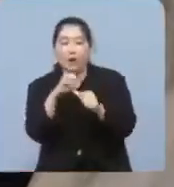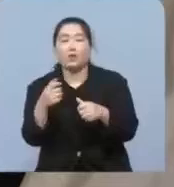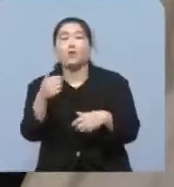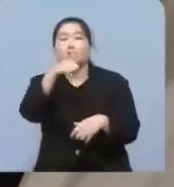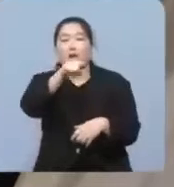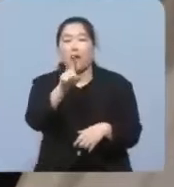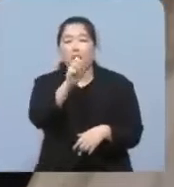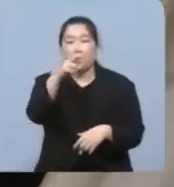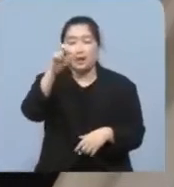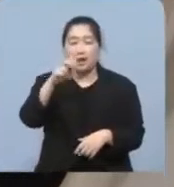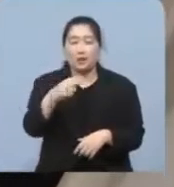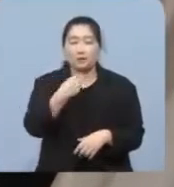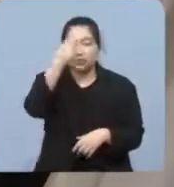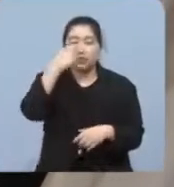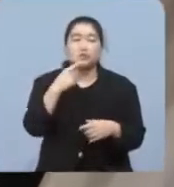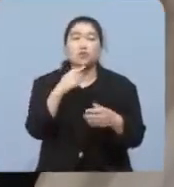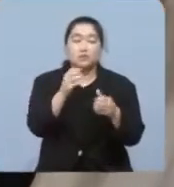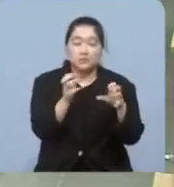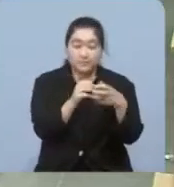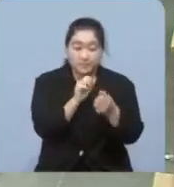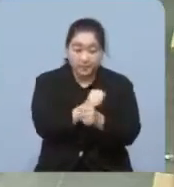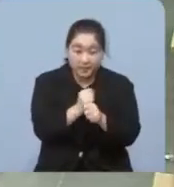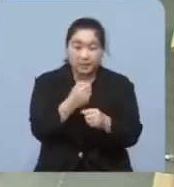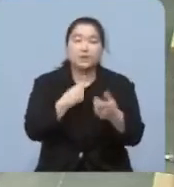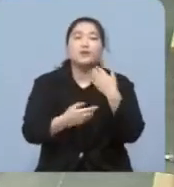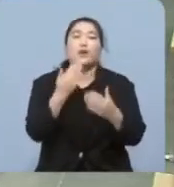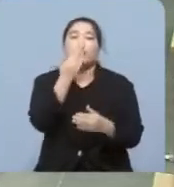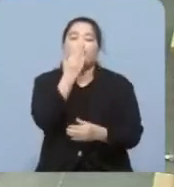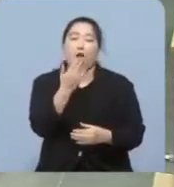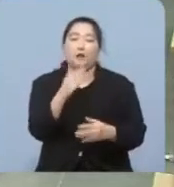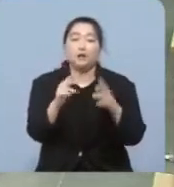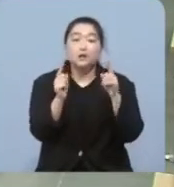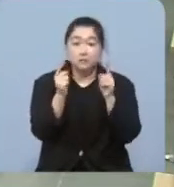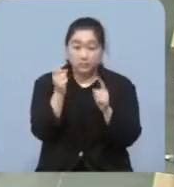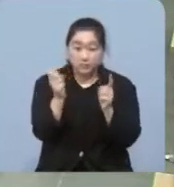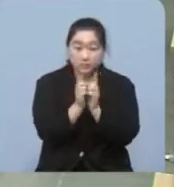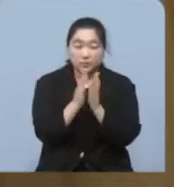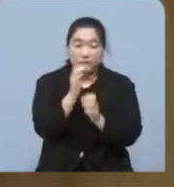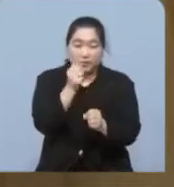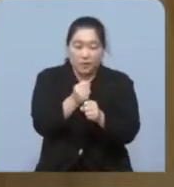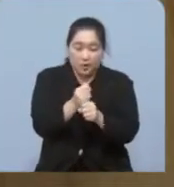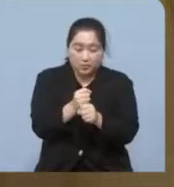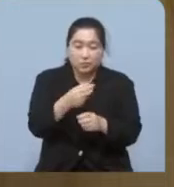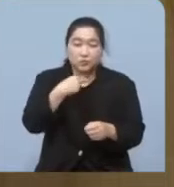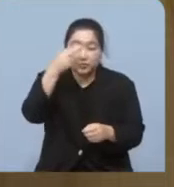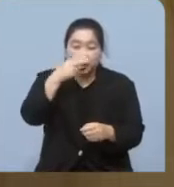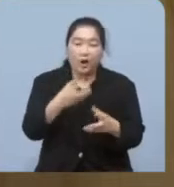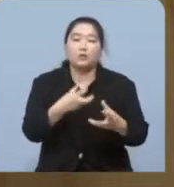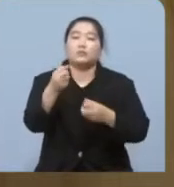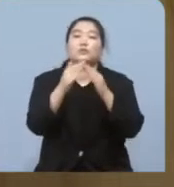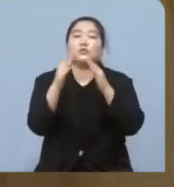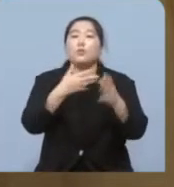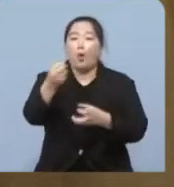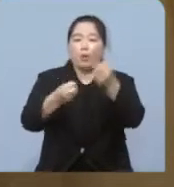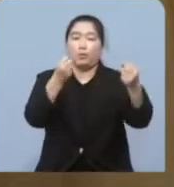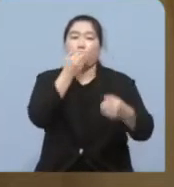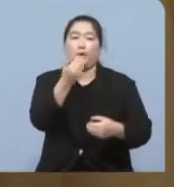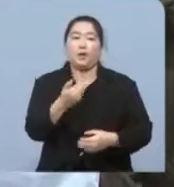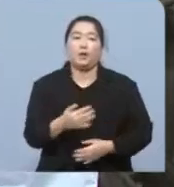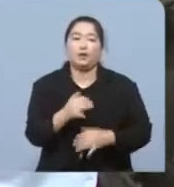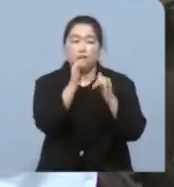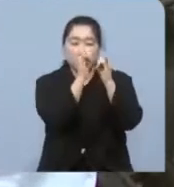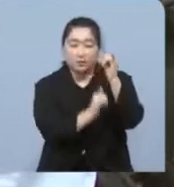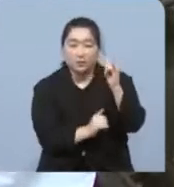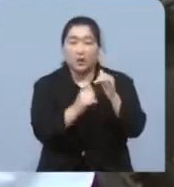cho khách du lịch tới đây Du khách sẽ có thể tìm hiểu về sự thay đổi của ngành công nghiệp sản xuất bia rượu trải nghiệm quy trình nấu rượu trực tiếp sản xuất